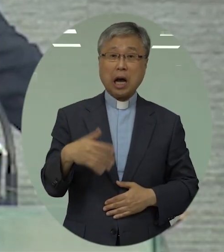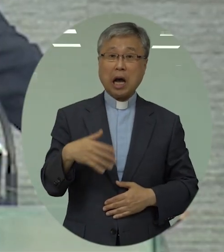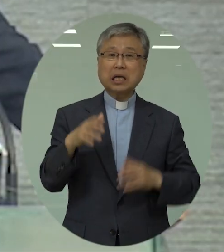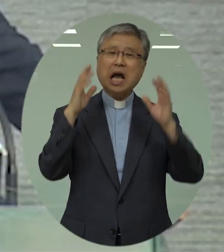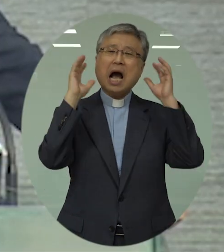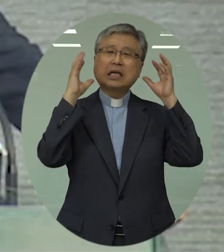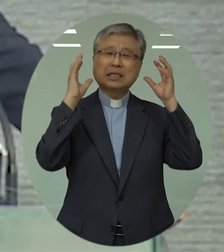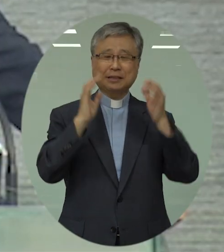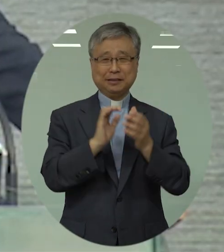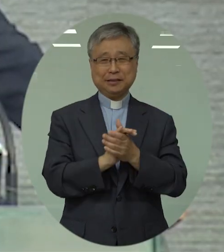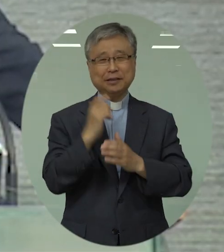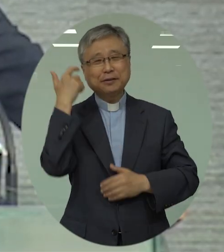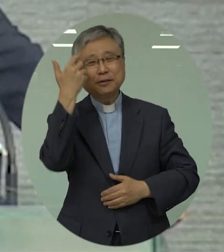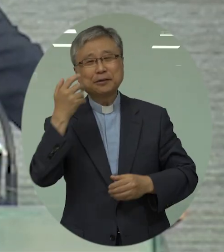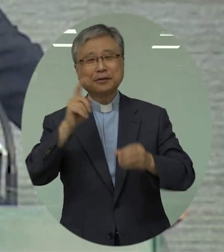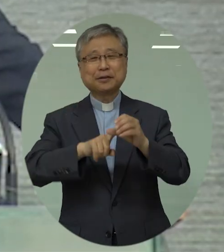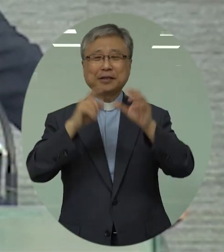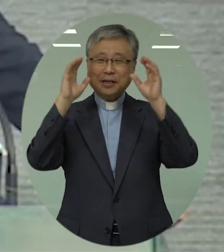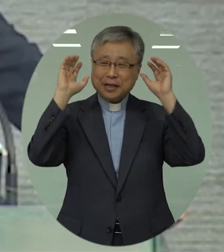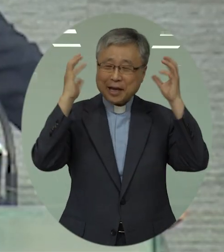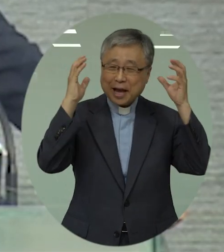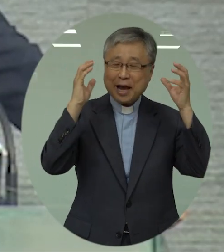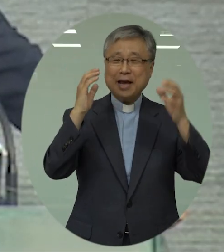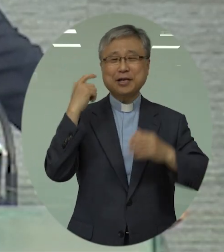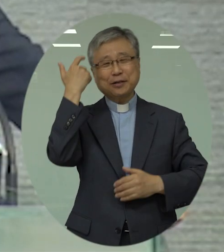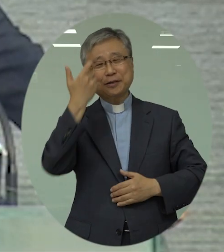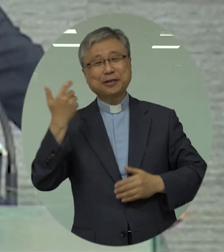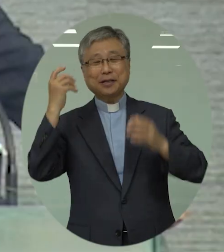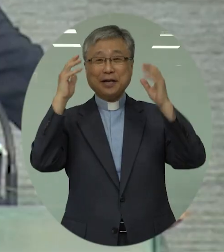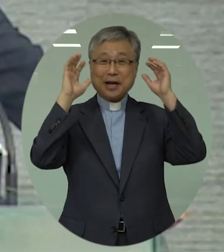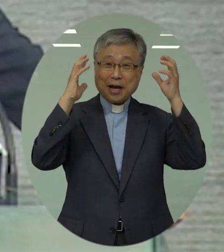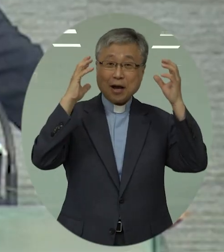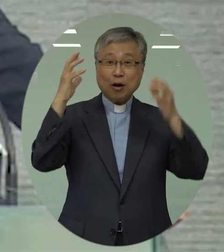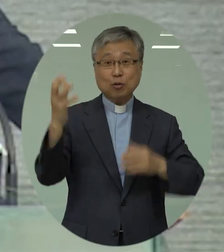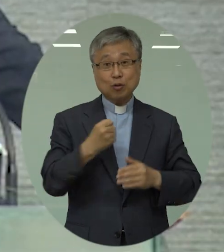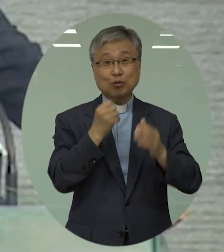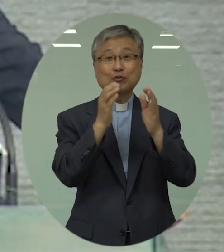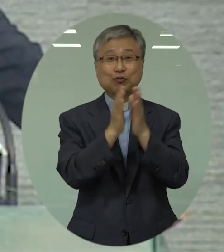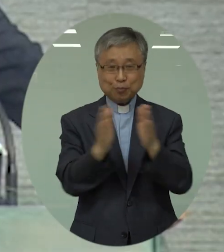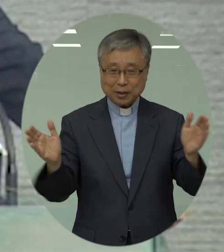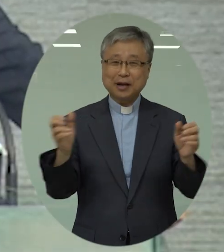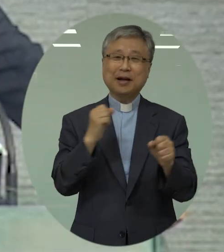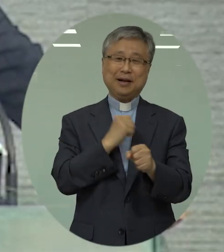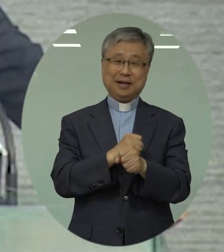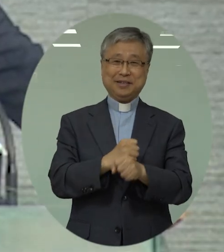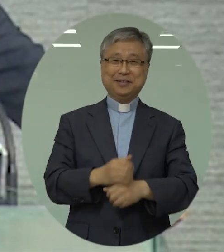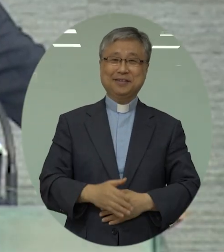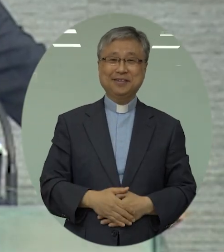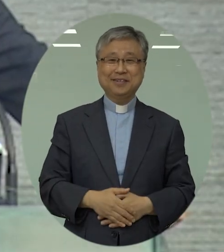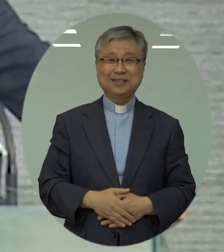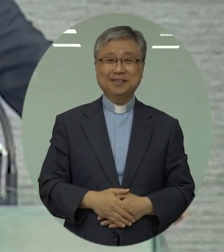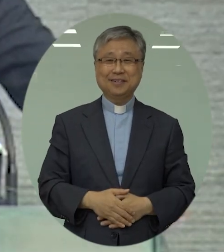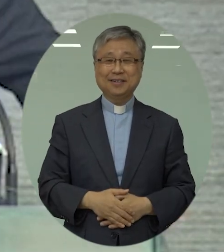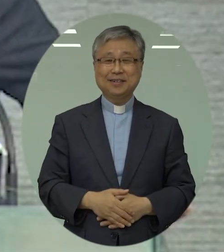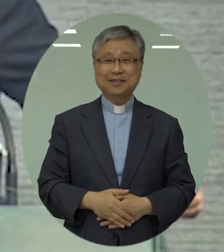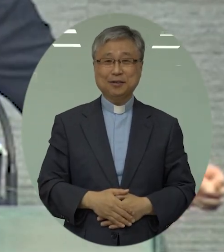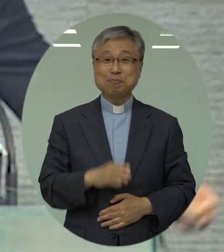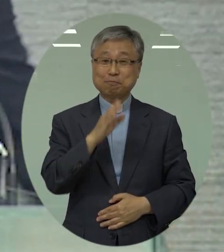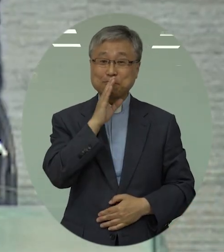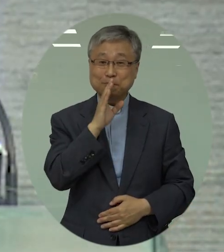아기. 영적인 아기란 말이에요. 스피리추얼 베이비. 아기로서 출발하는 거란 말이죠.